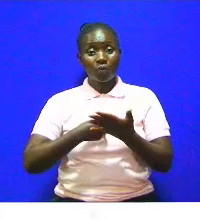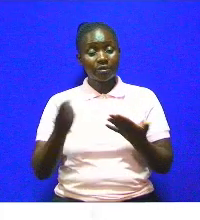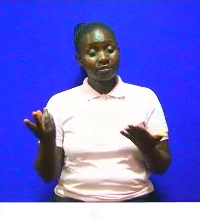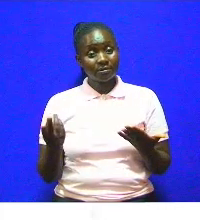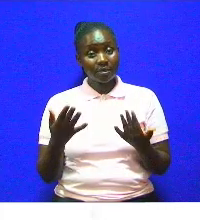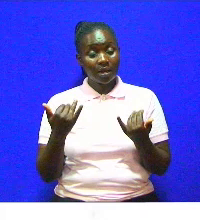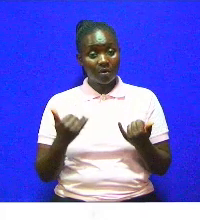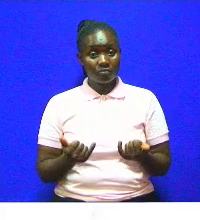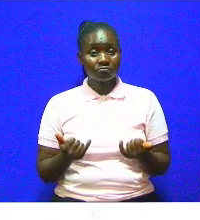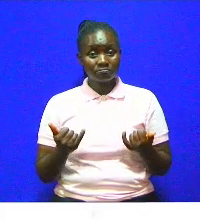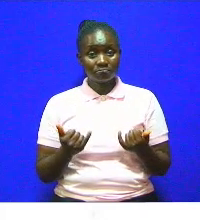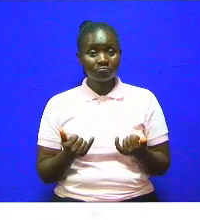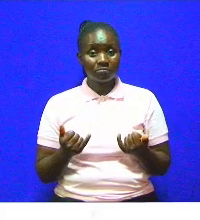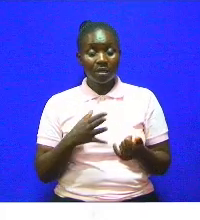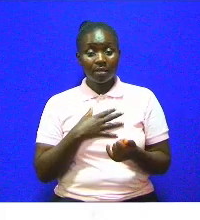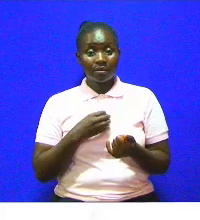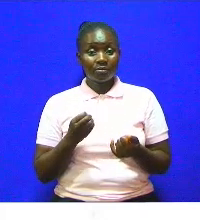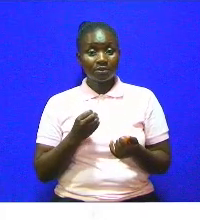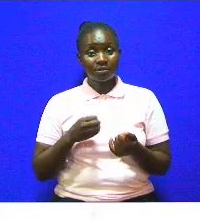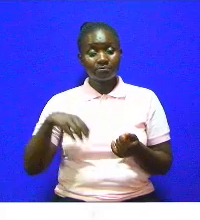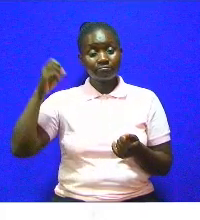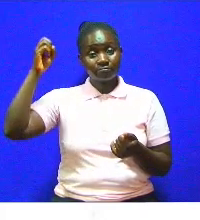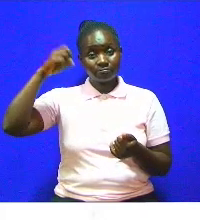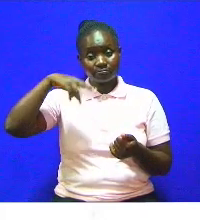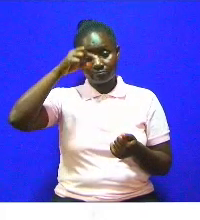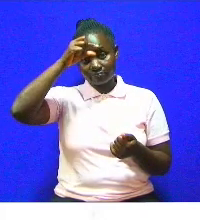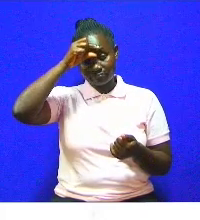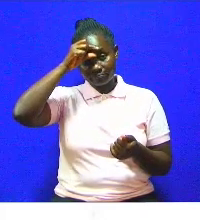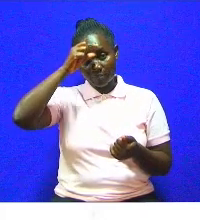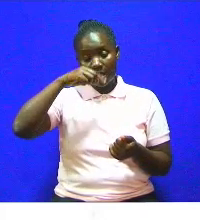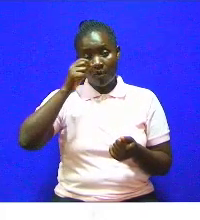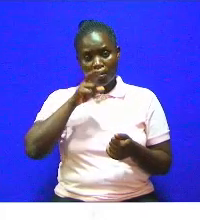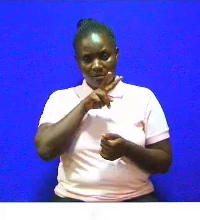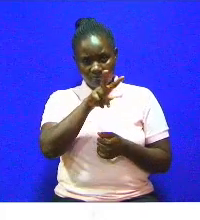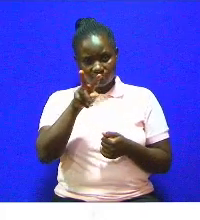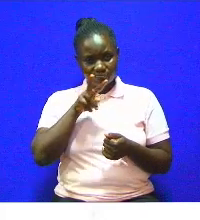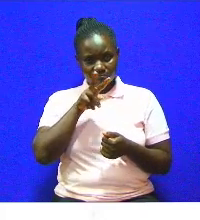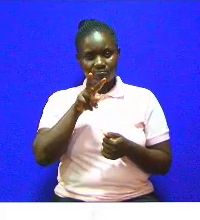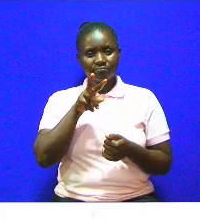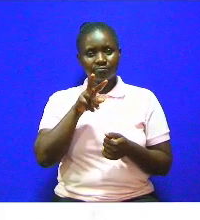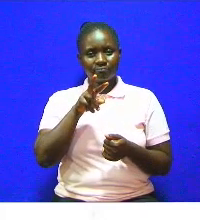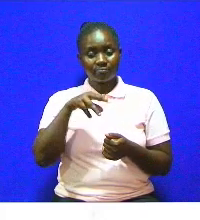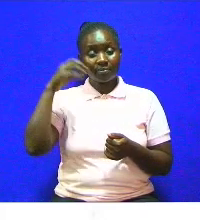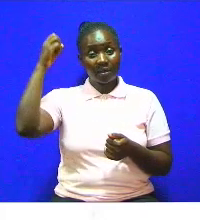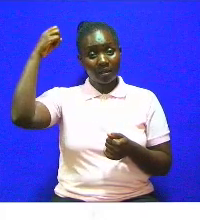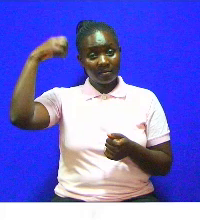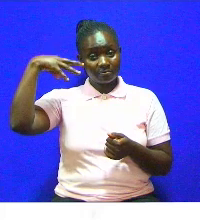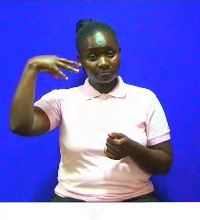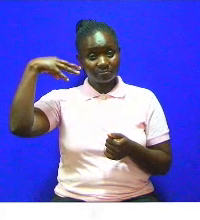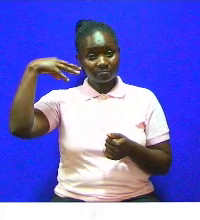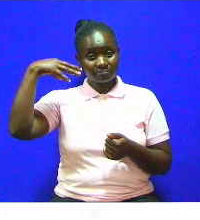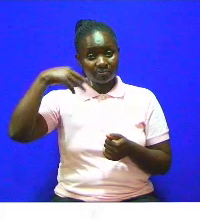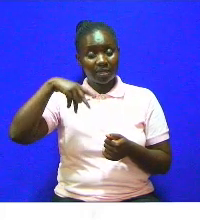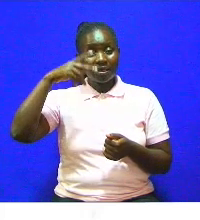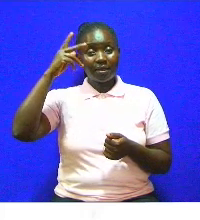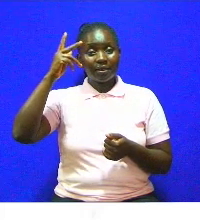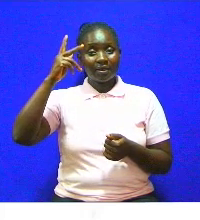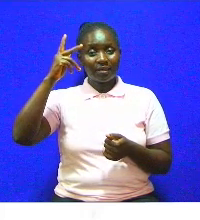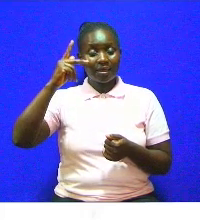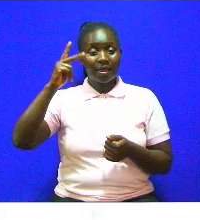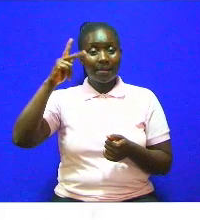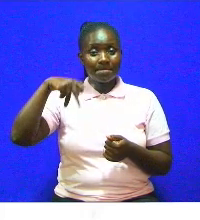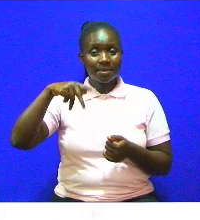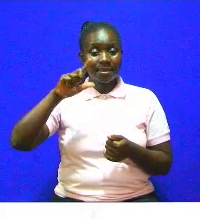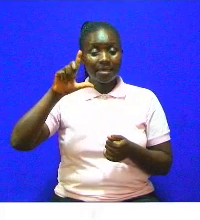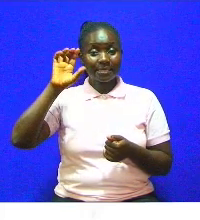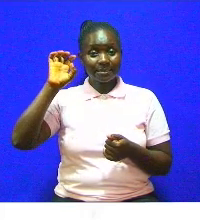ase bagania egetago ya serikali kirige komorekera okobekwa ko murero kya KPLC ko irege sambokero